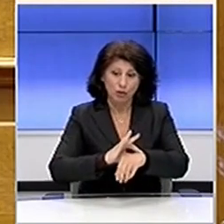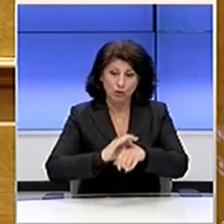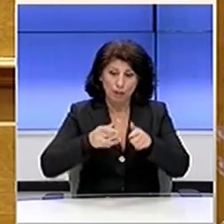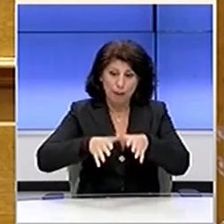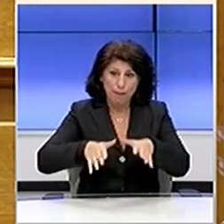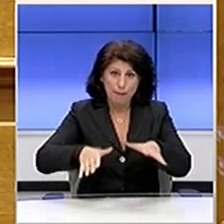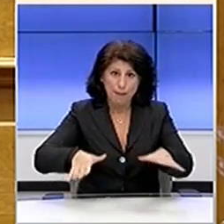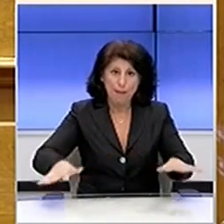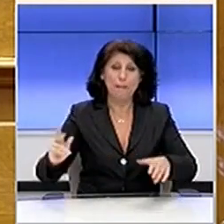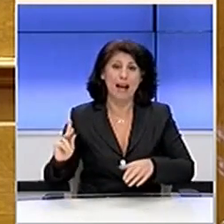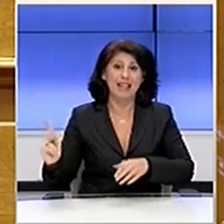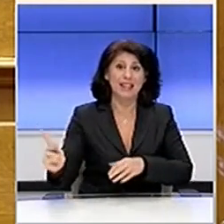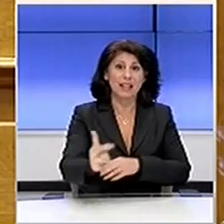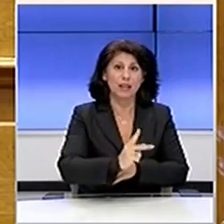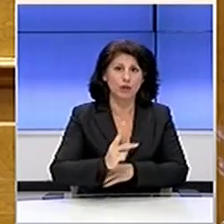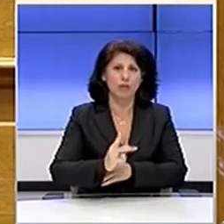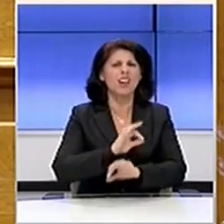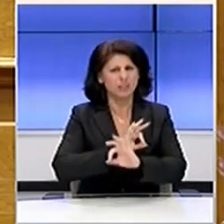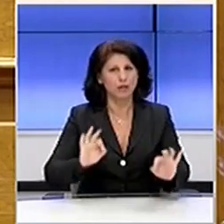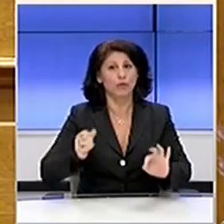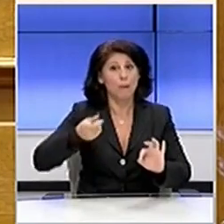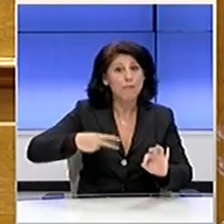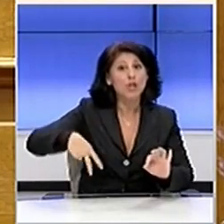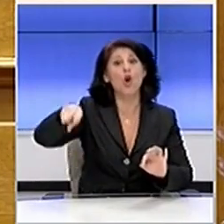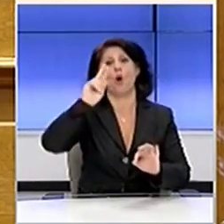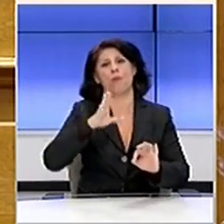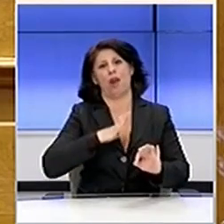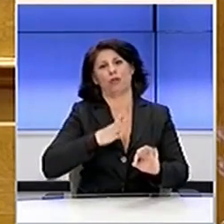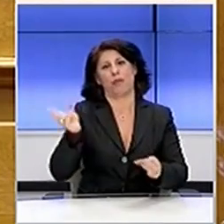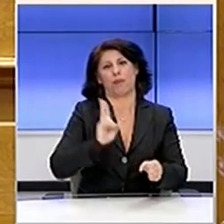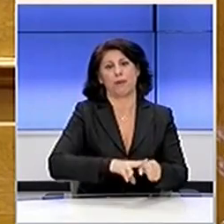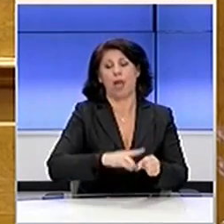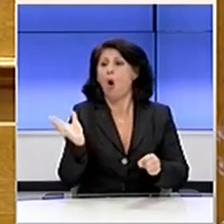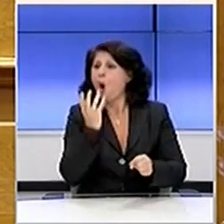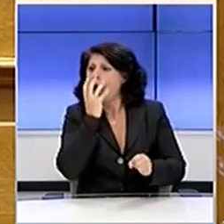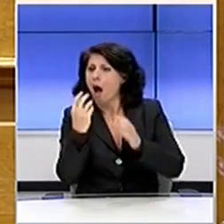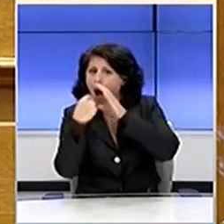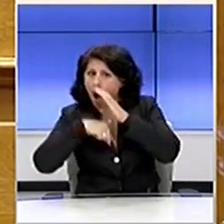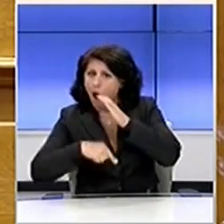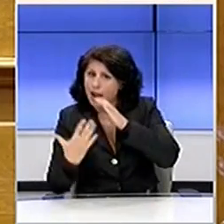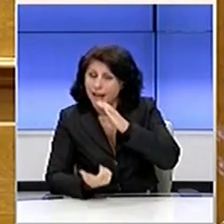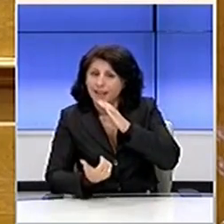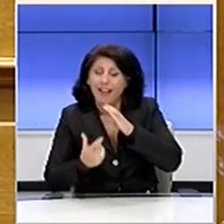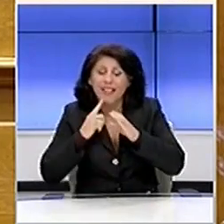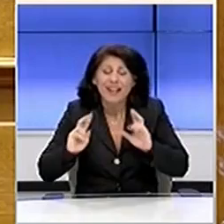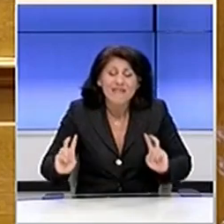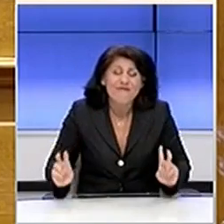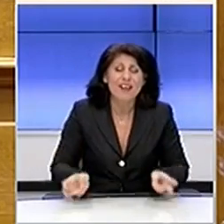τόσο περισσότεροι θα χάνονται όσες μονάδες εντατικής θεραπείας και αν υπάρχουν. Δεν έχει βρεθεί